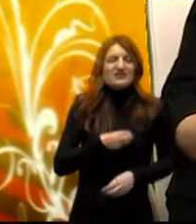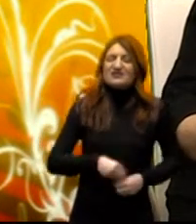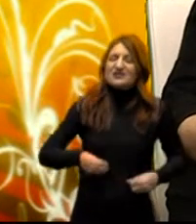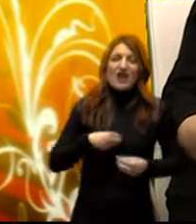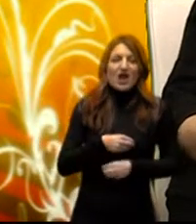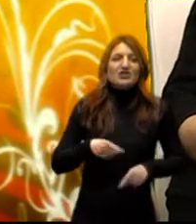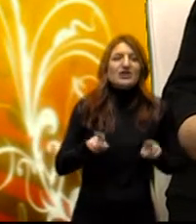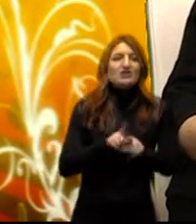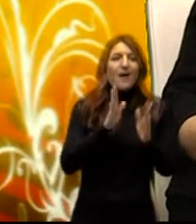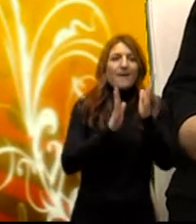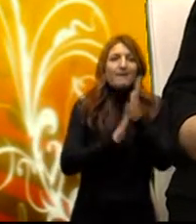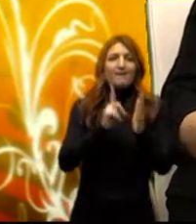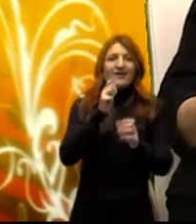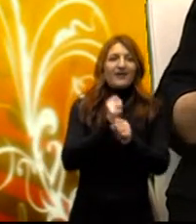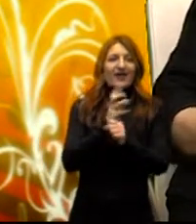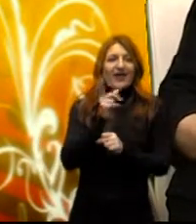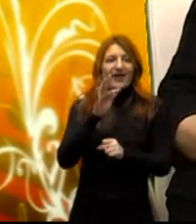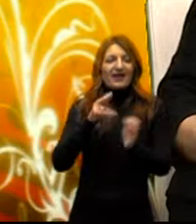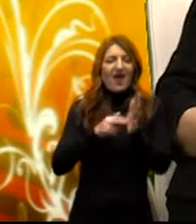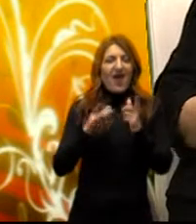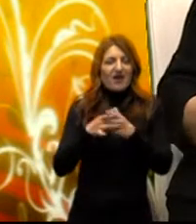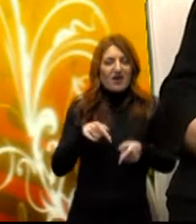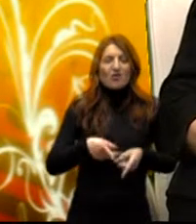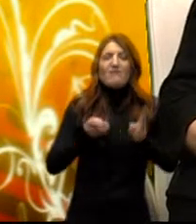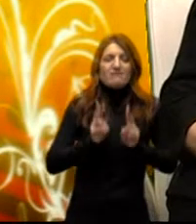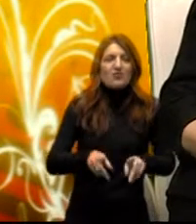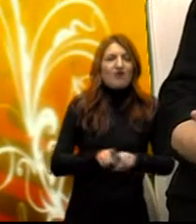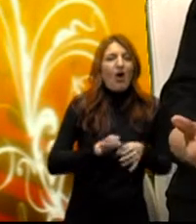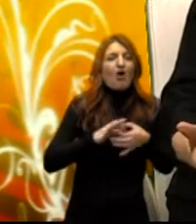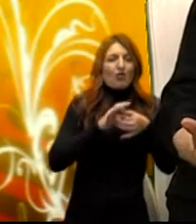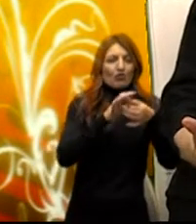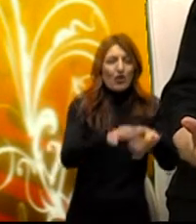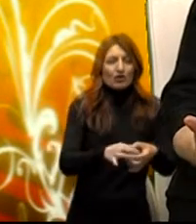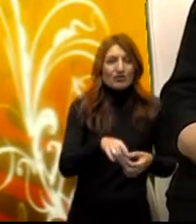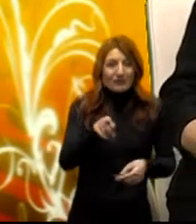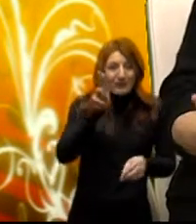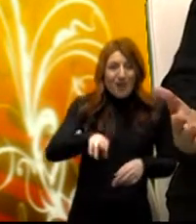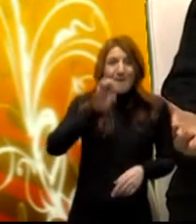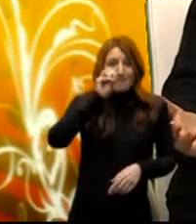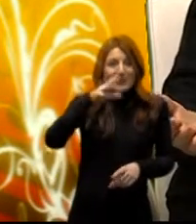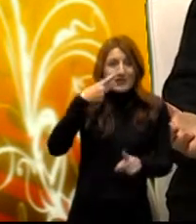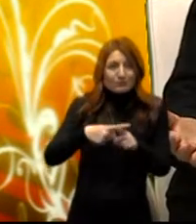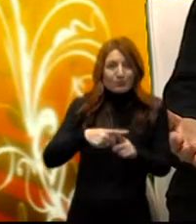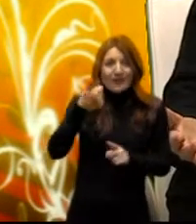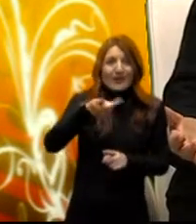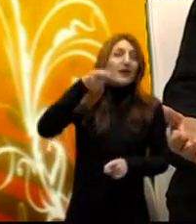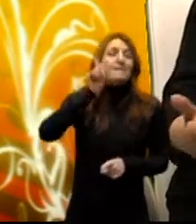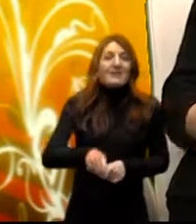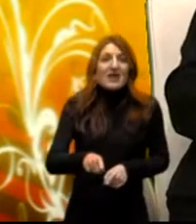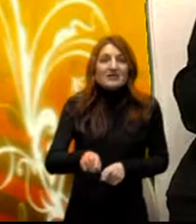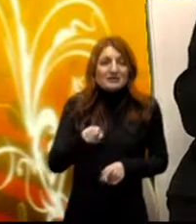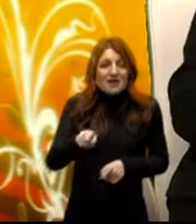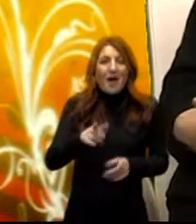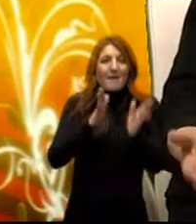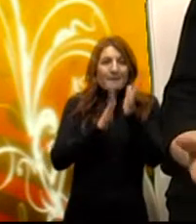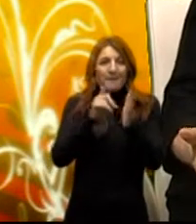može biti kronična glavobolja. To znači, ako imate migrenu 15 puta mjesečno, pa kako funkcionirati?